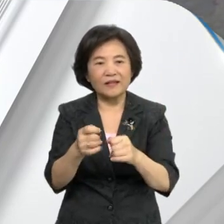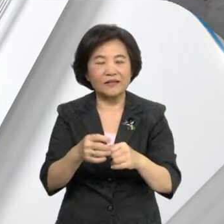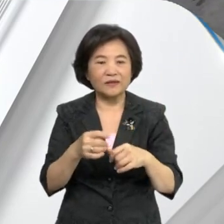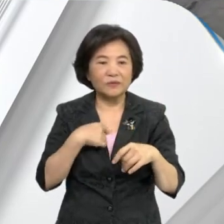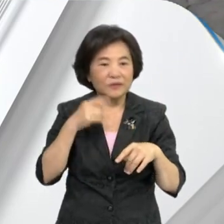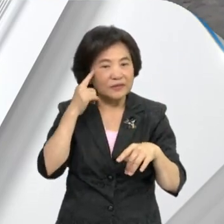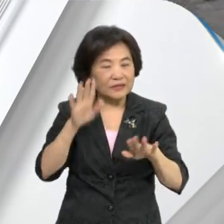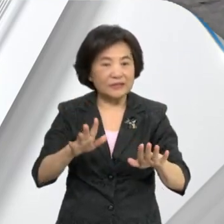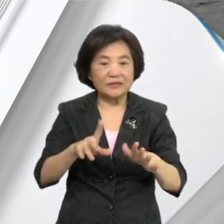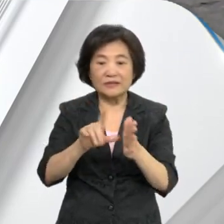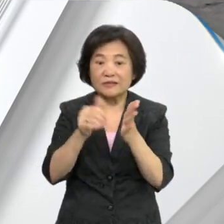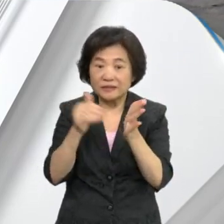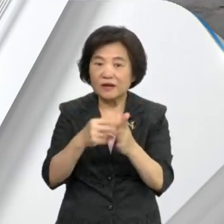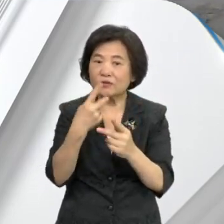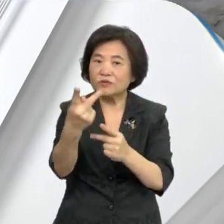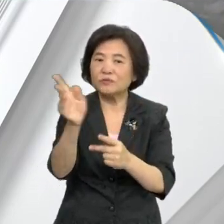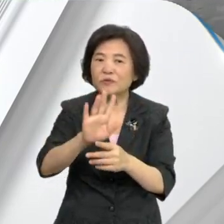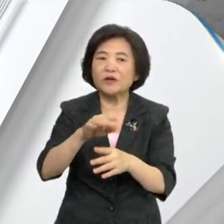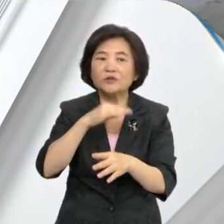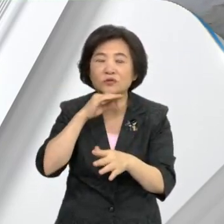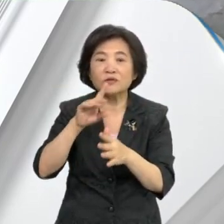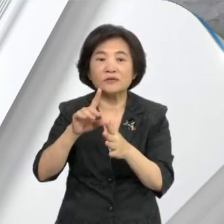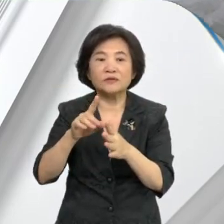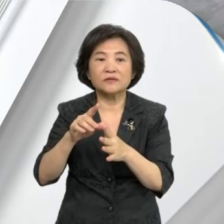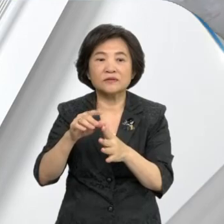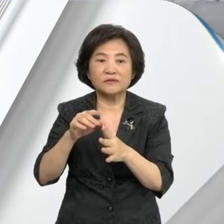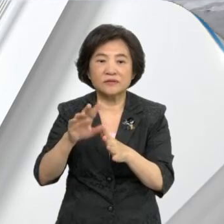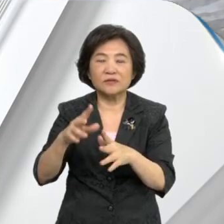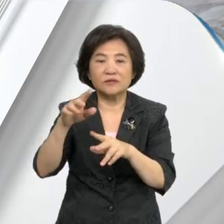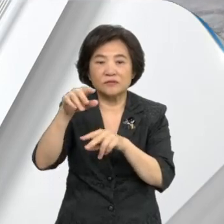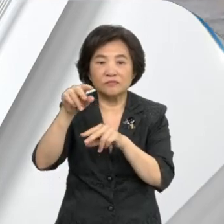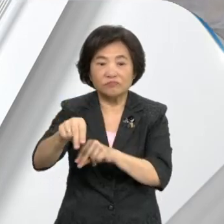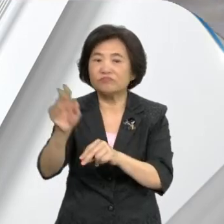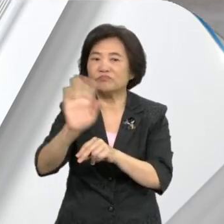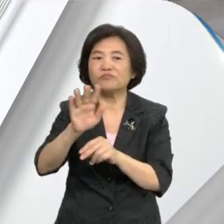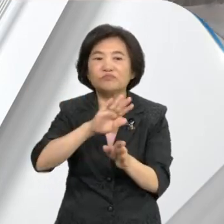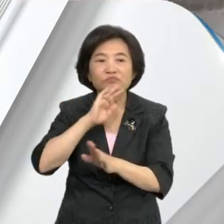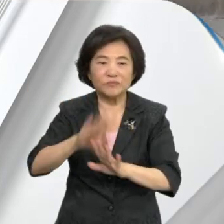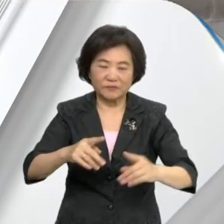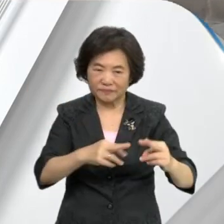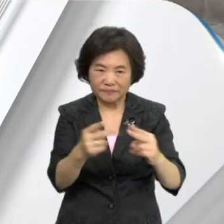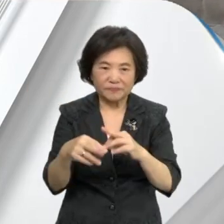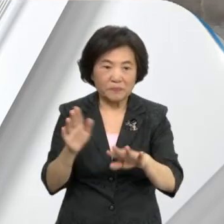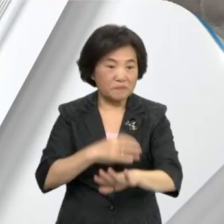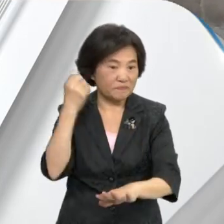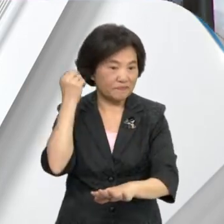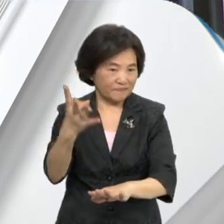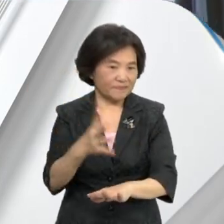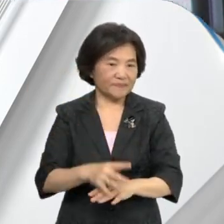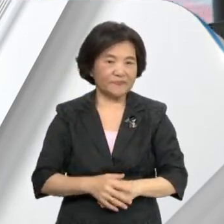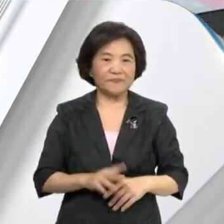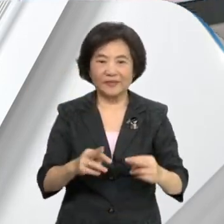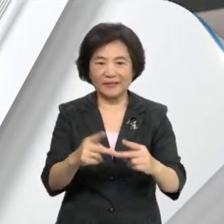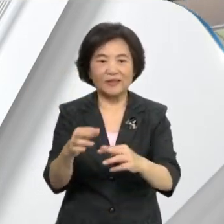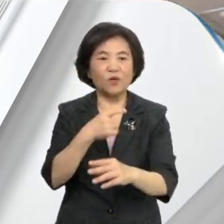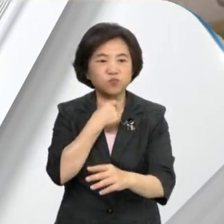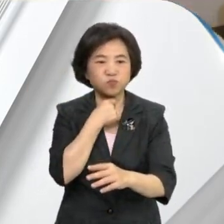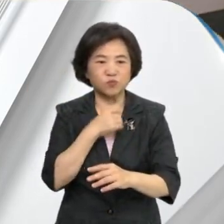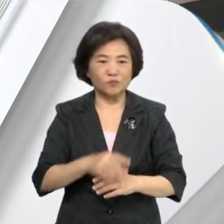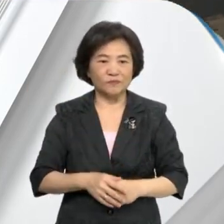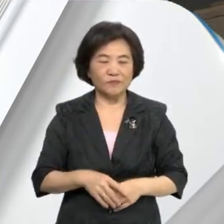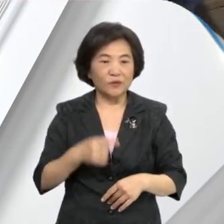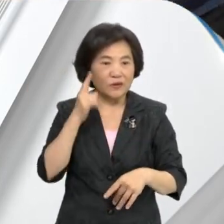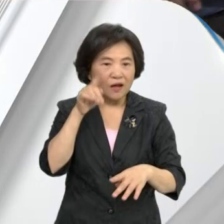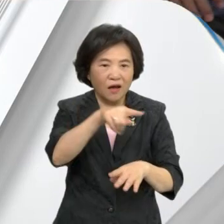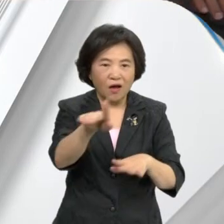用一摆机器啊，来恁都上好了，想把地面墙面啊，啊，好了去做的整修，这个也是一个宝